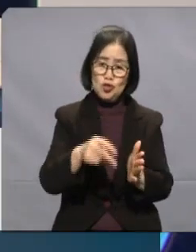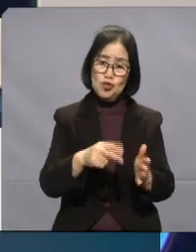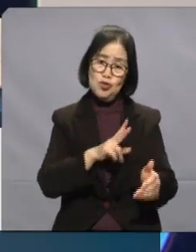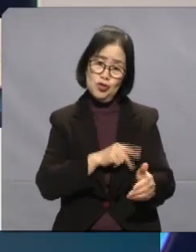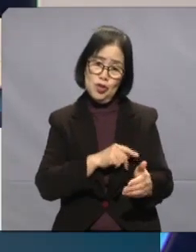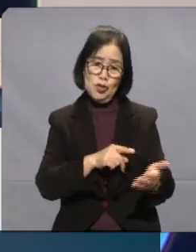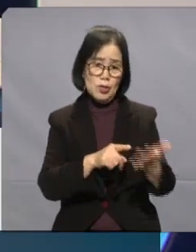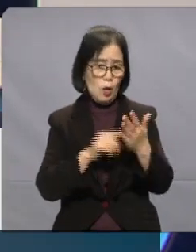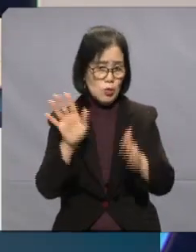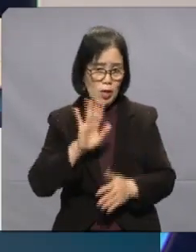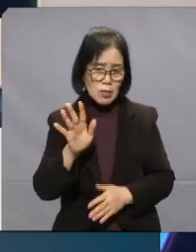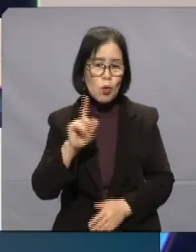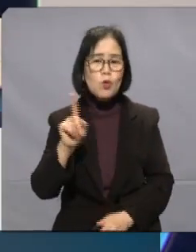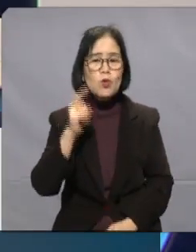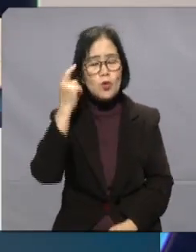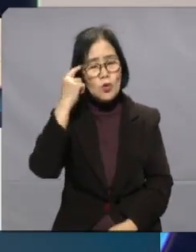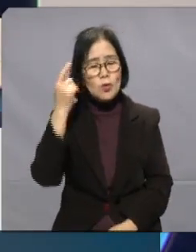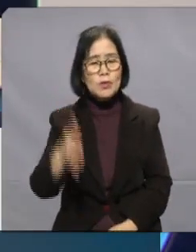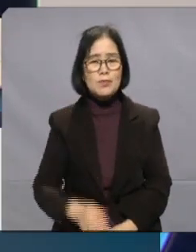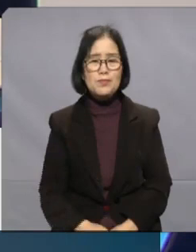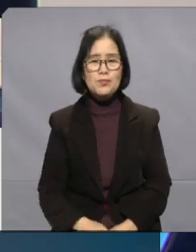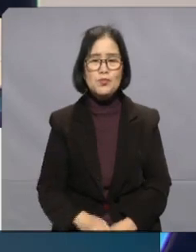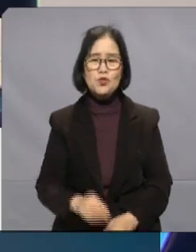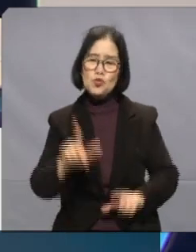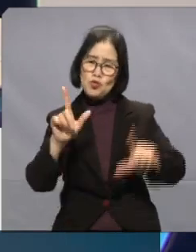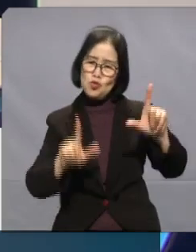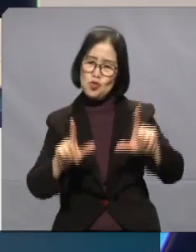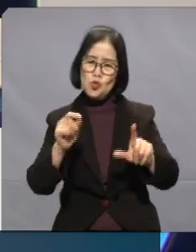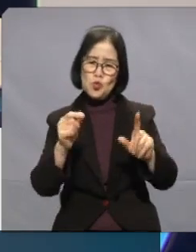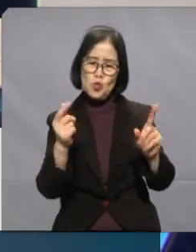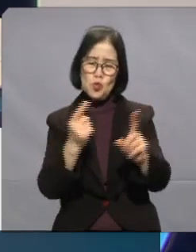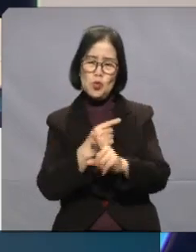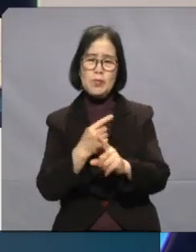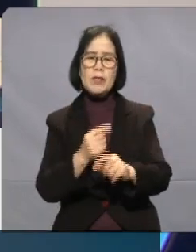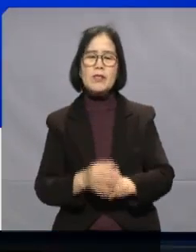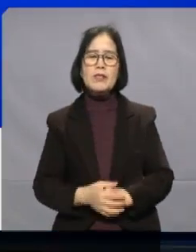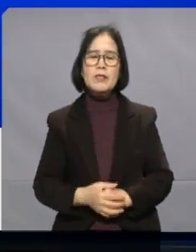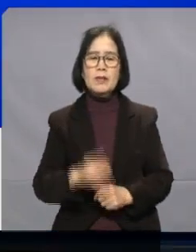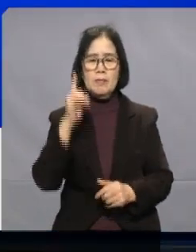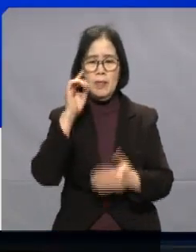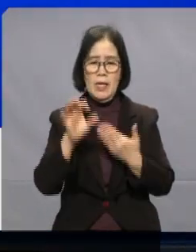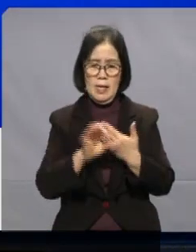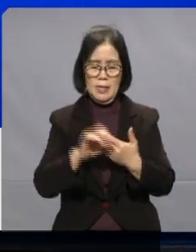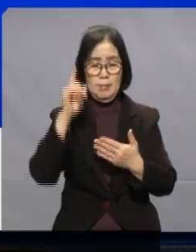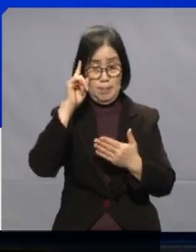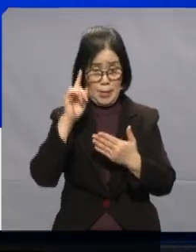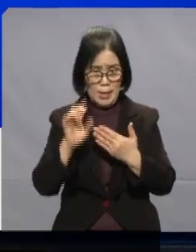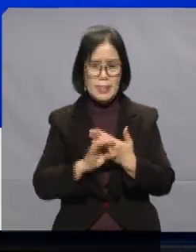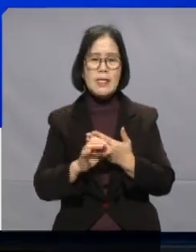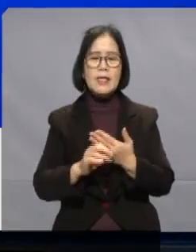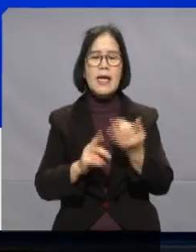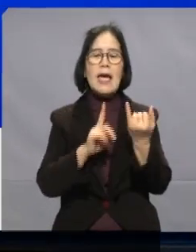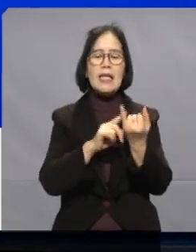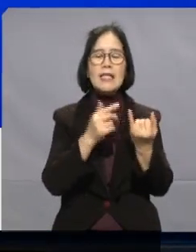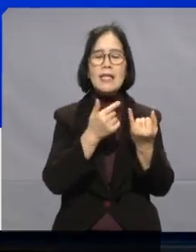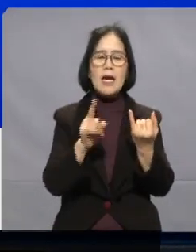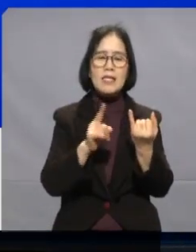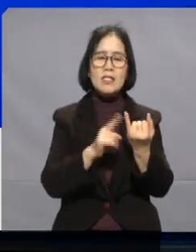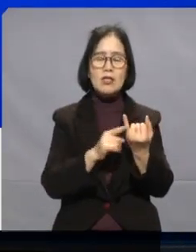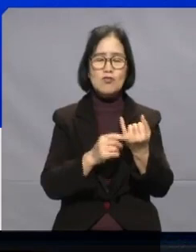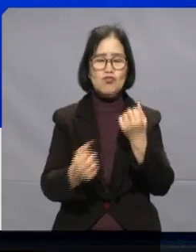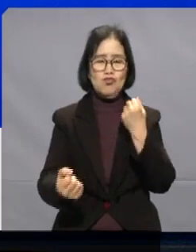나온다고 보는 걸까요 어떻게 보십니까 일단은 구도가 조금 바뀌는 거 같아요 만약에 만약입니다 나경원 의원이